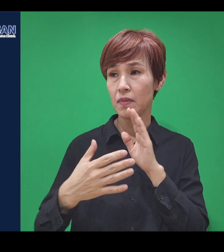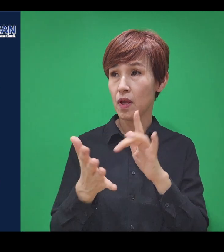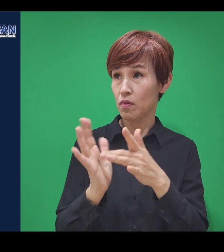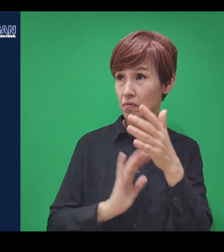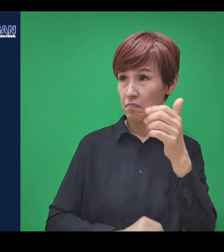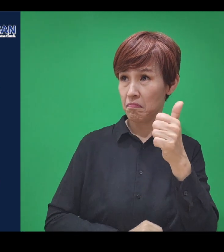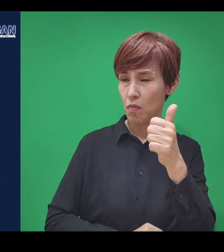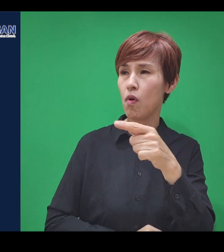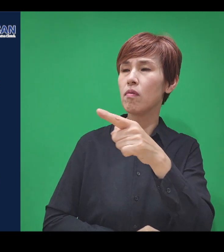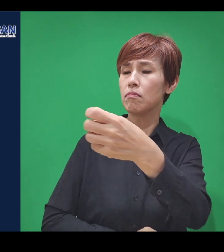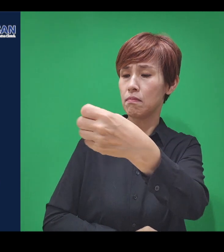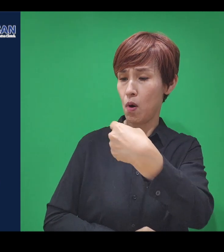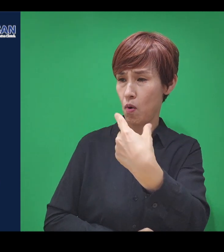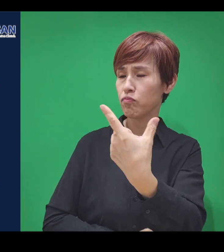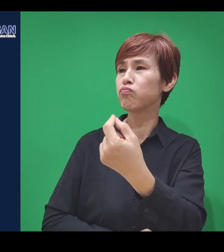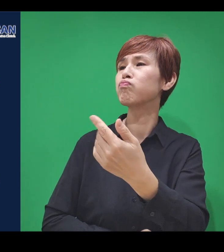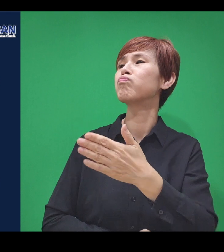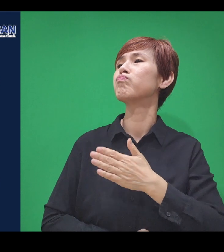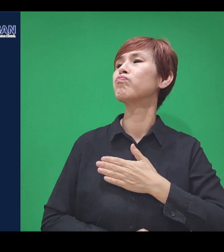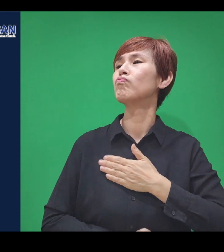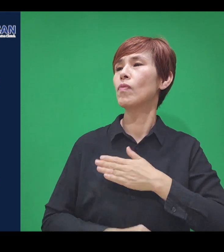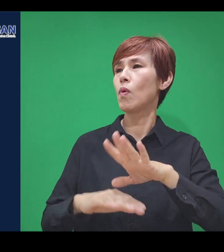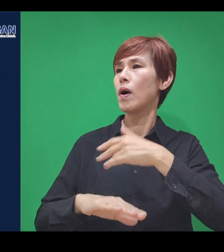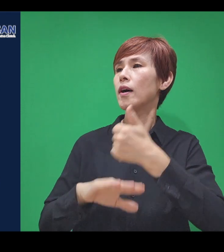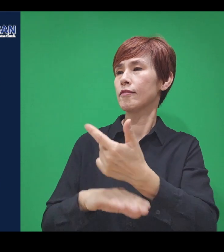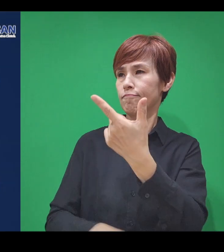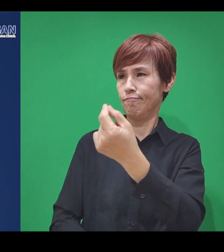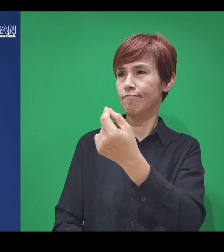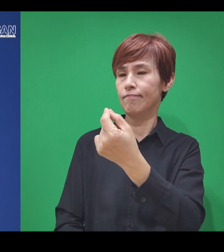네 말과 같이 내가 왕이다.